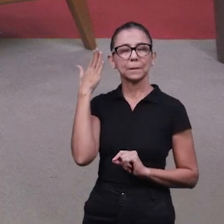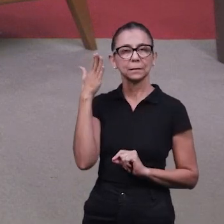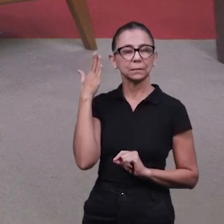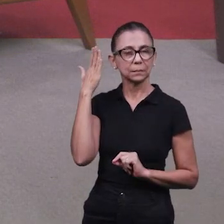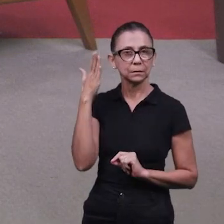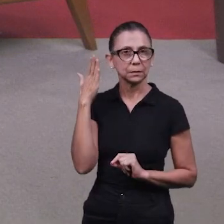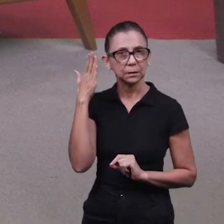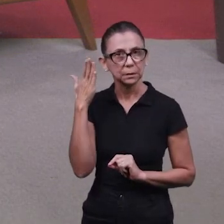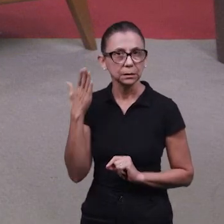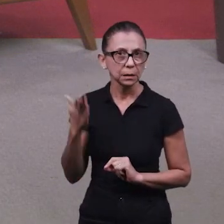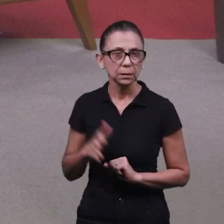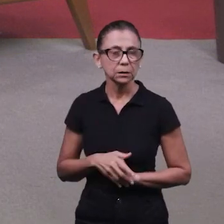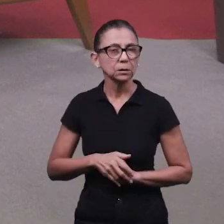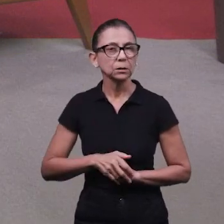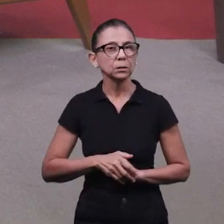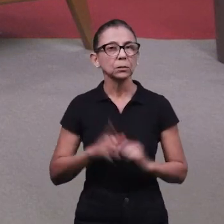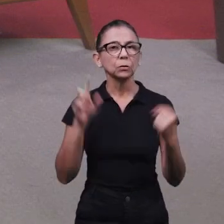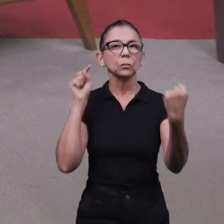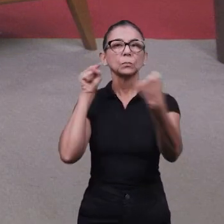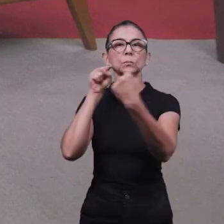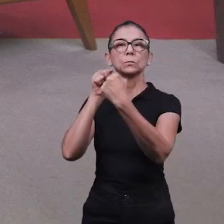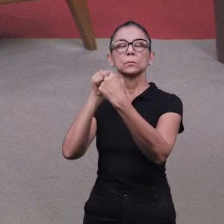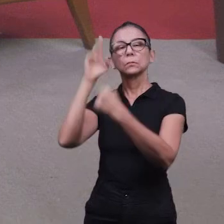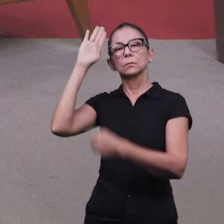un message,